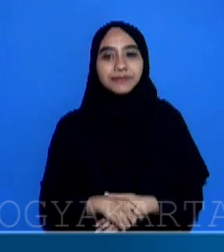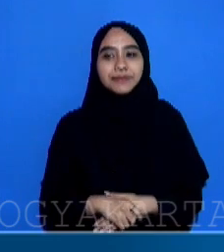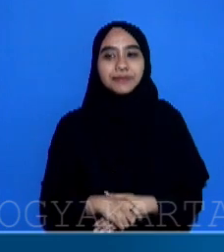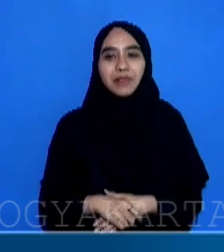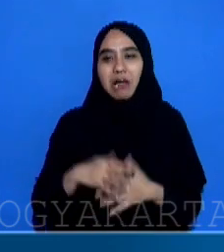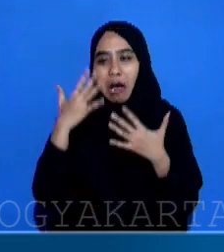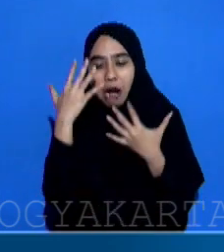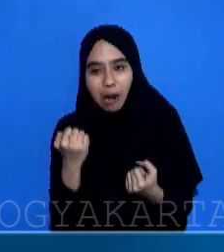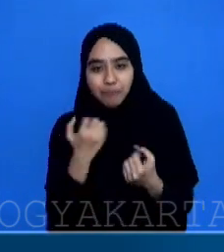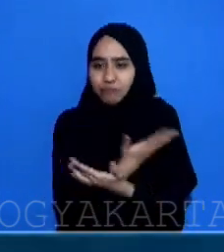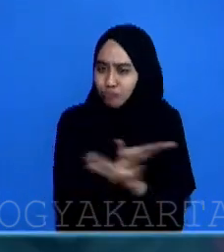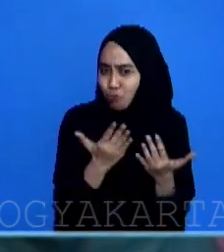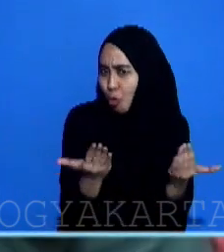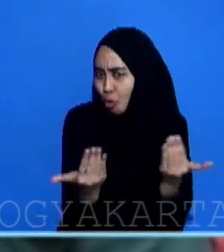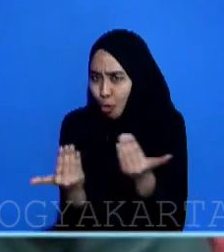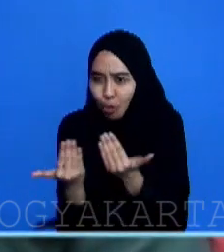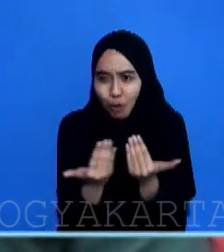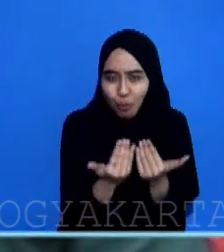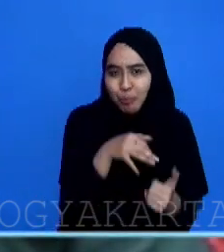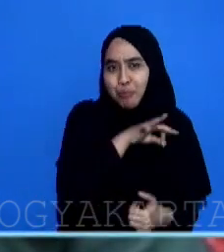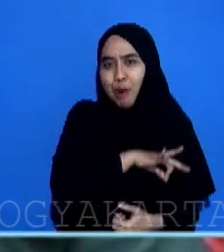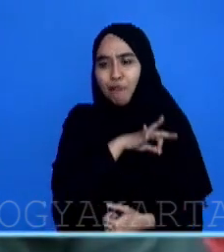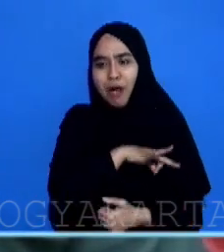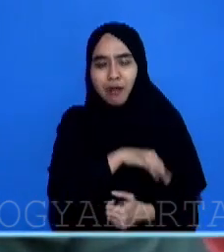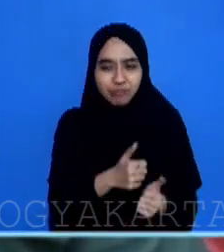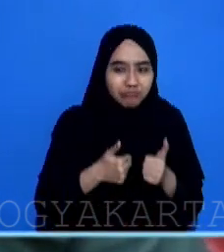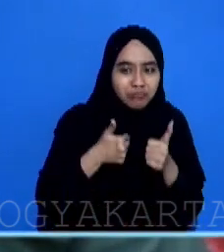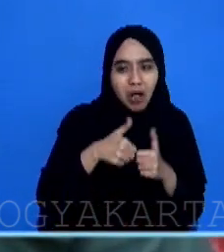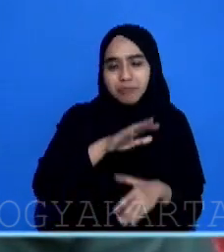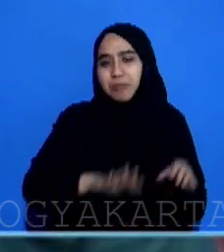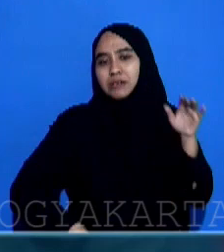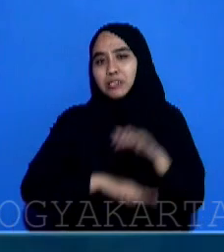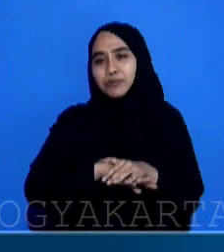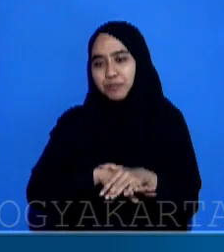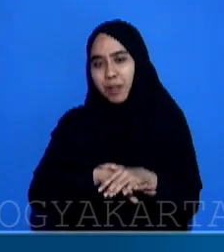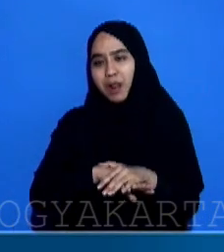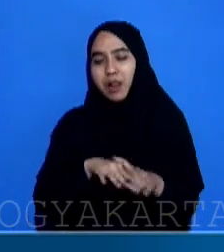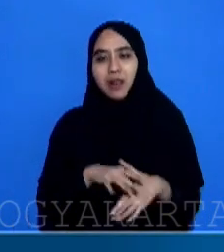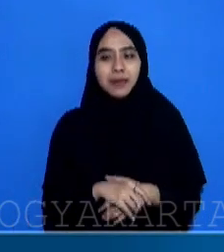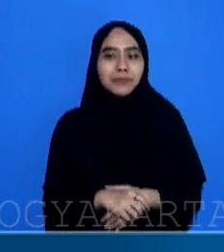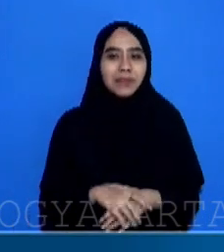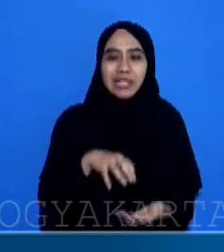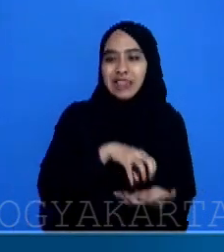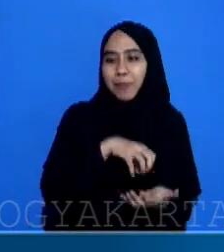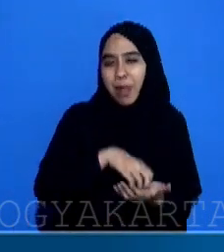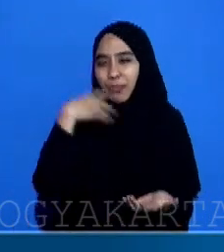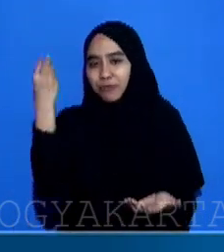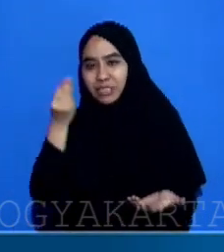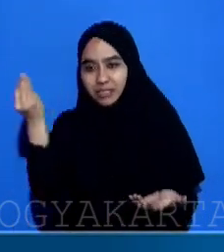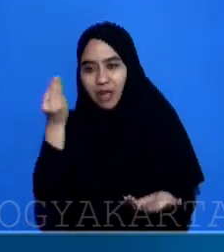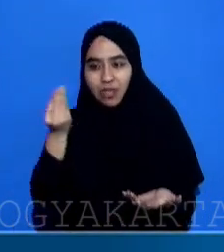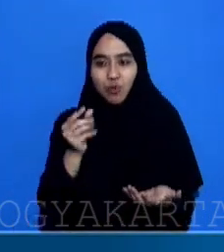seluruh masyarakat Mari ini kita manfaatkan sebaik mungkin e baik itu destinasi wisatanya